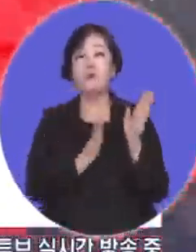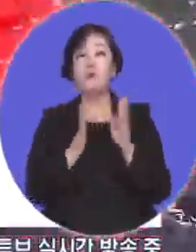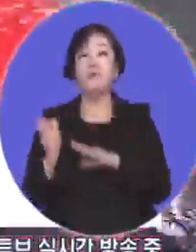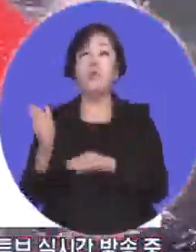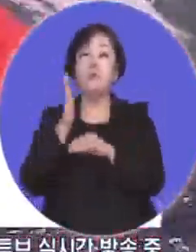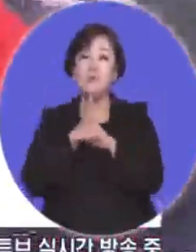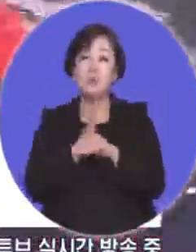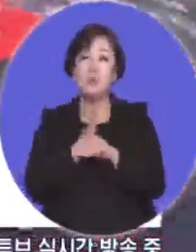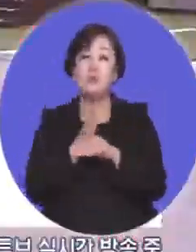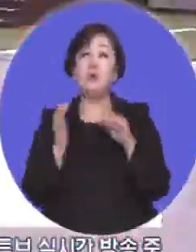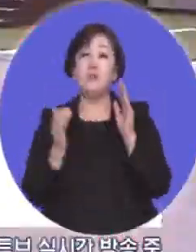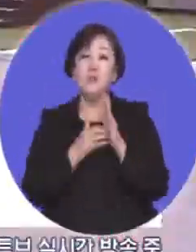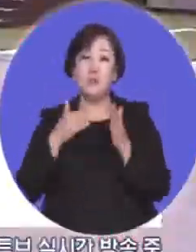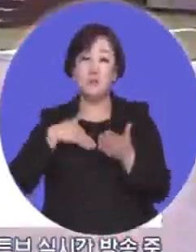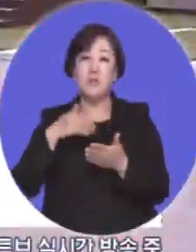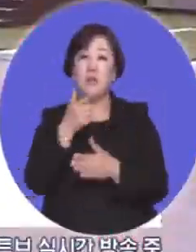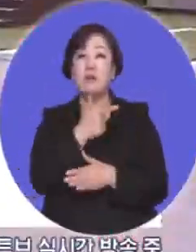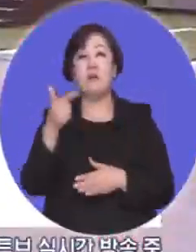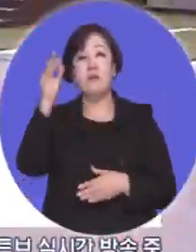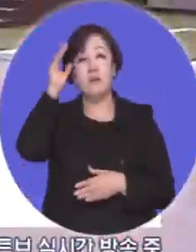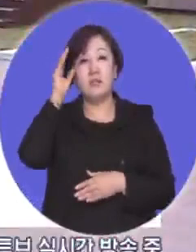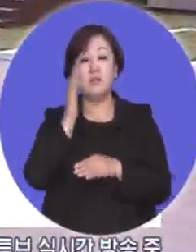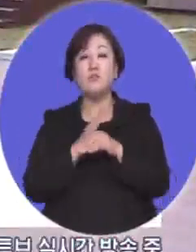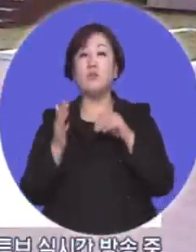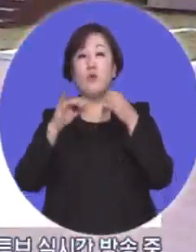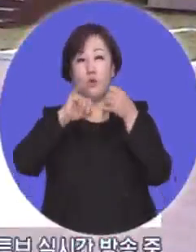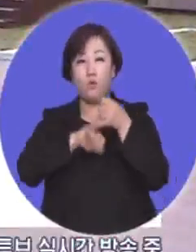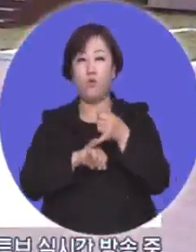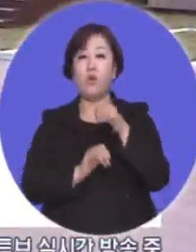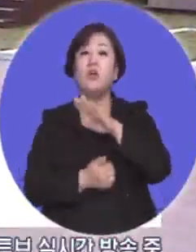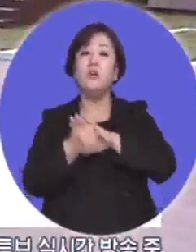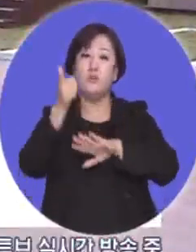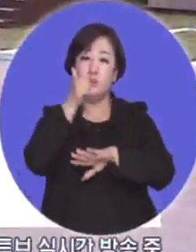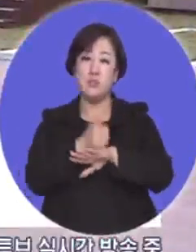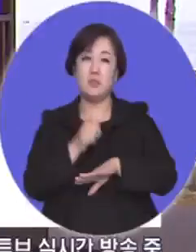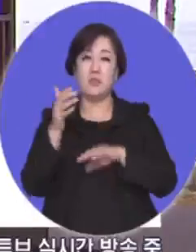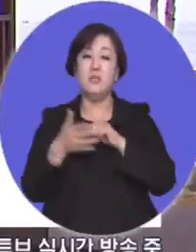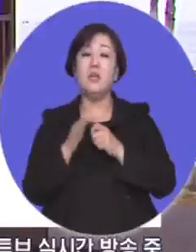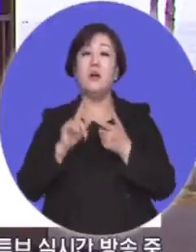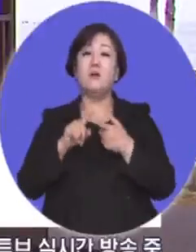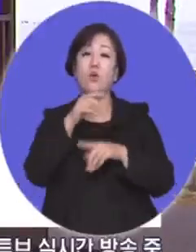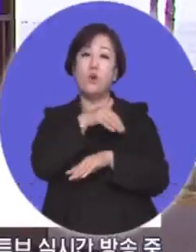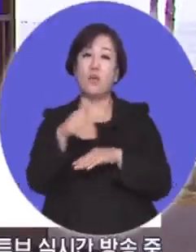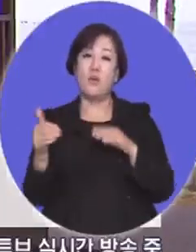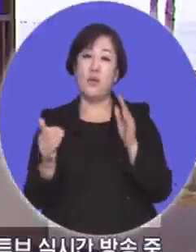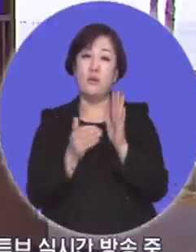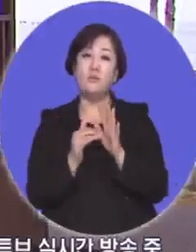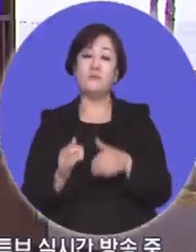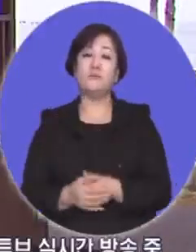있기 때문에 저희들도 기대감도 크고 꼭 반드시 이루어져야 되리라 생각되고 있습니다. 네,